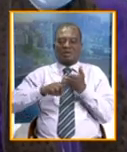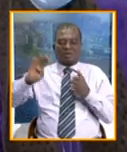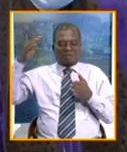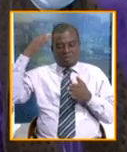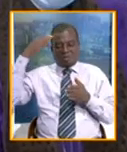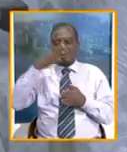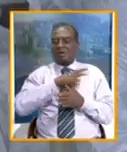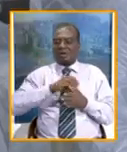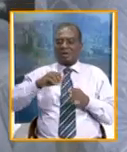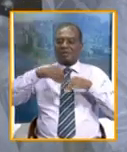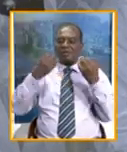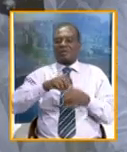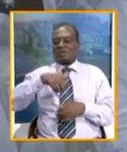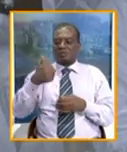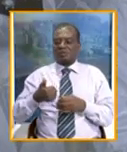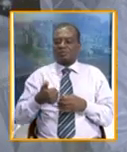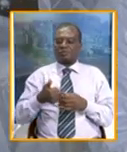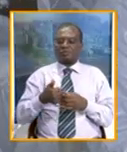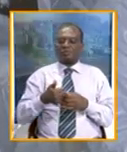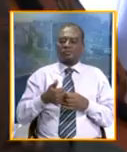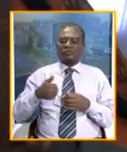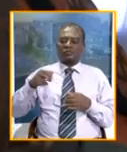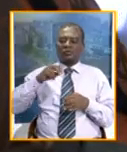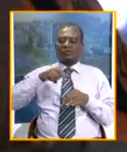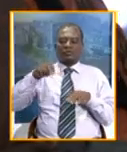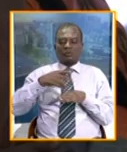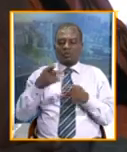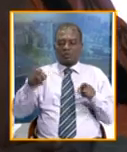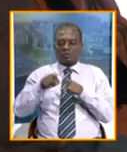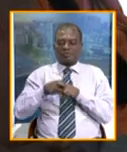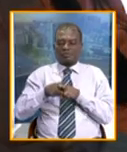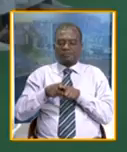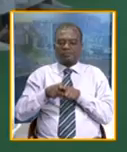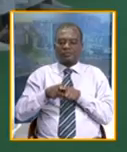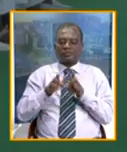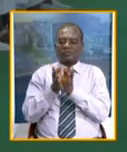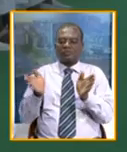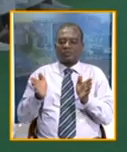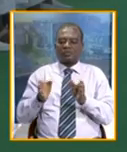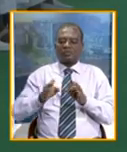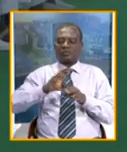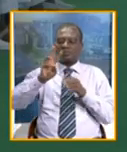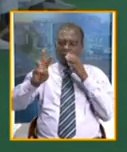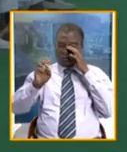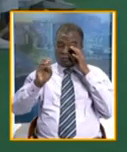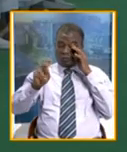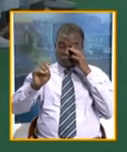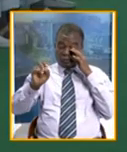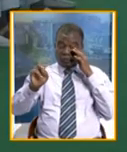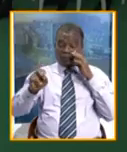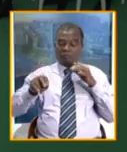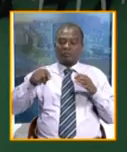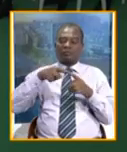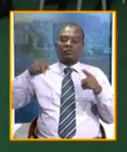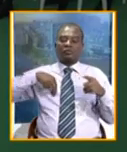famille Bakayoko et aux familles alliées, aux Woroba, notamment aux Bafing et aux Béré en général, et le Worodougou en particulier. Les